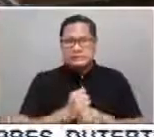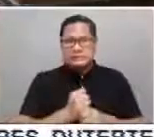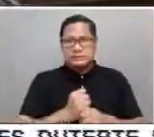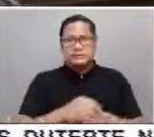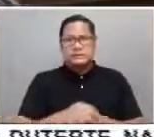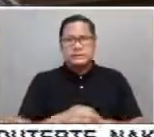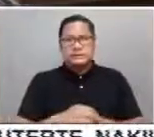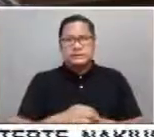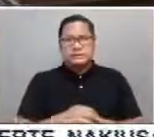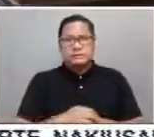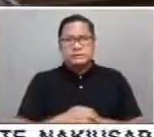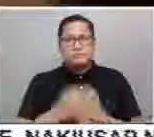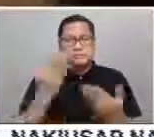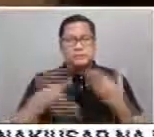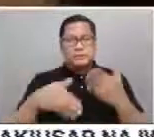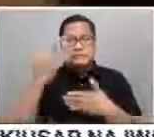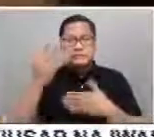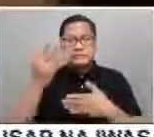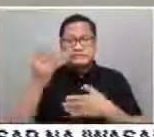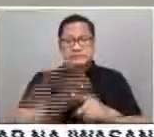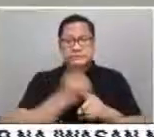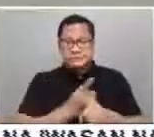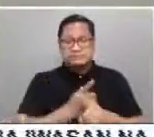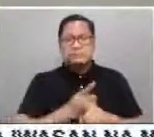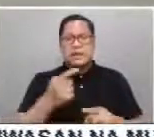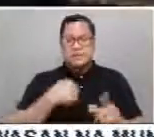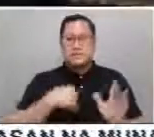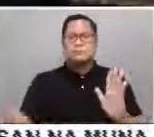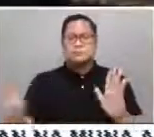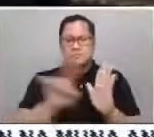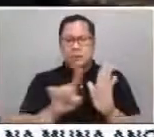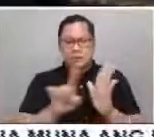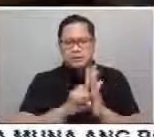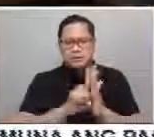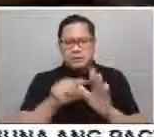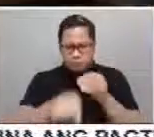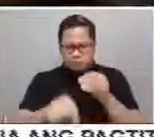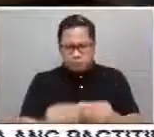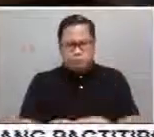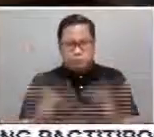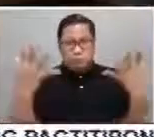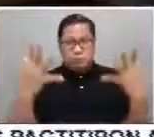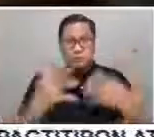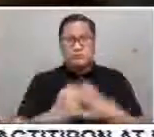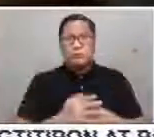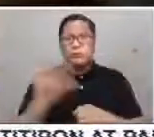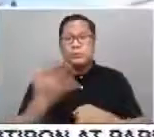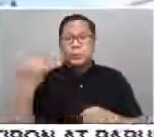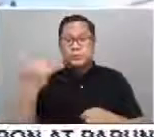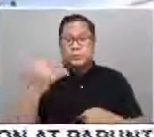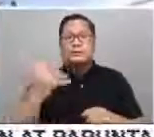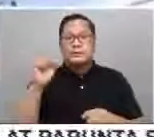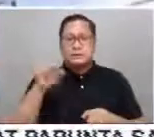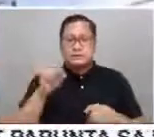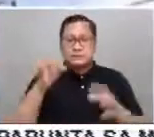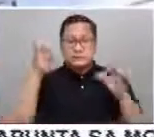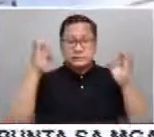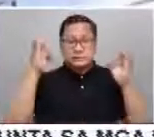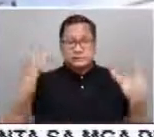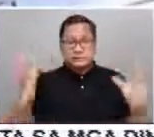iba't ibang ulat sa publiko hinggil sa kanikanilang mga programa sa gitna ng pandemya. Melales Moras para sa Bayan.